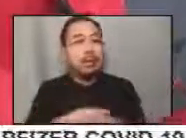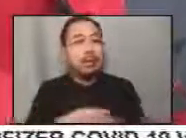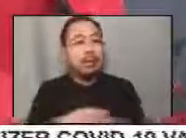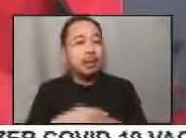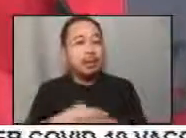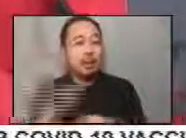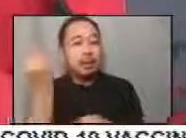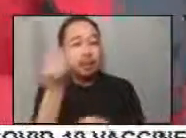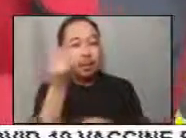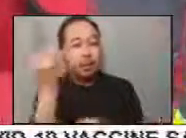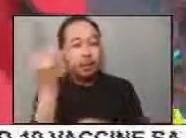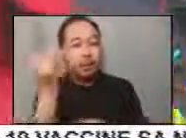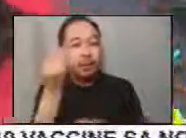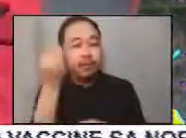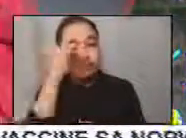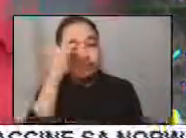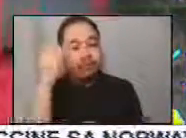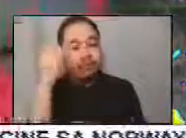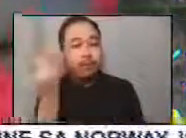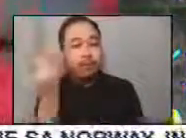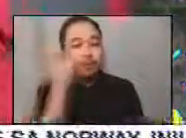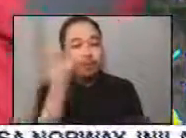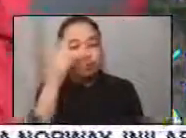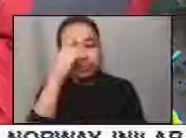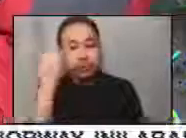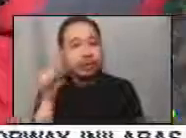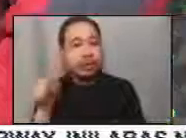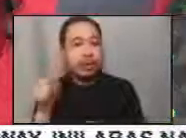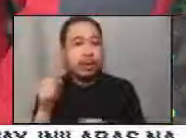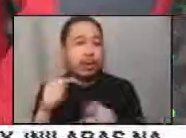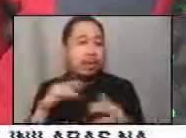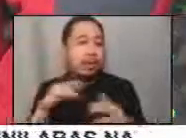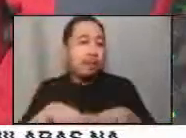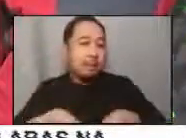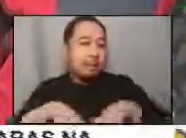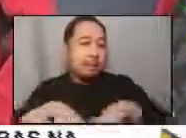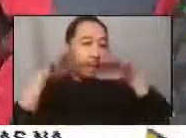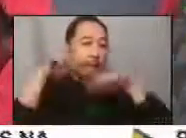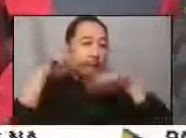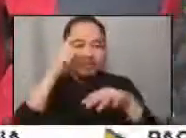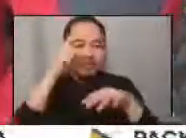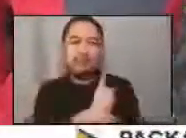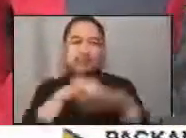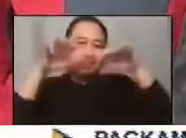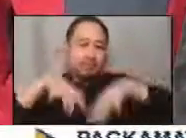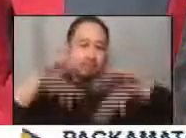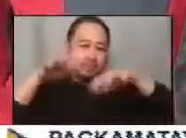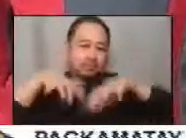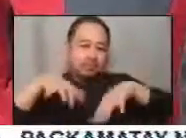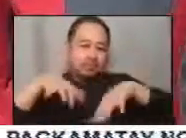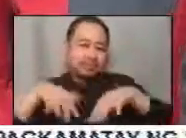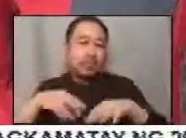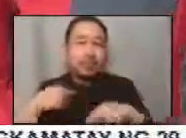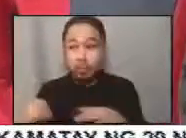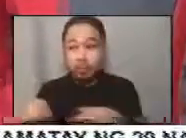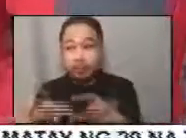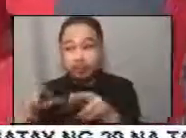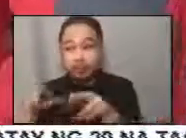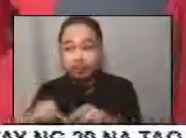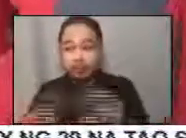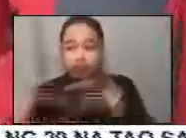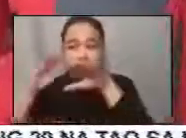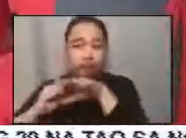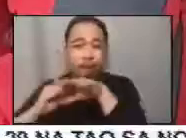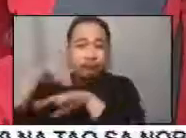Eastern Visayas, Calabarzon, Mima, Ropa na siyang namang nakakaapekto dahil na rin nadala ng low pressure area at tail end of a cold